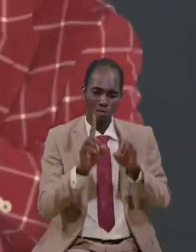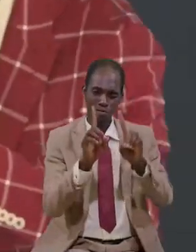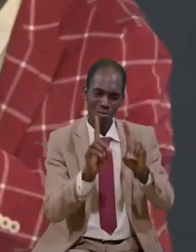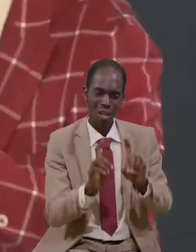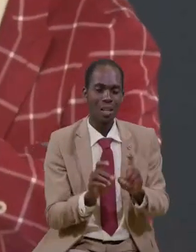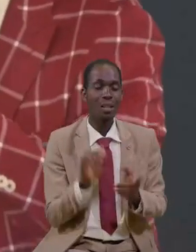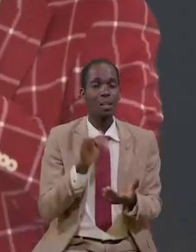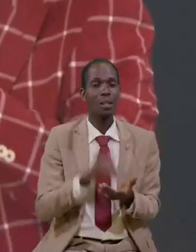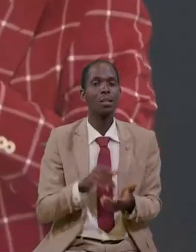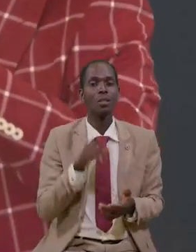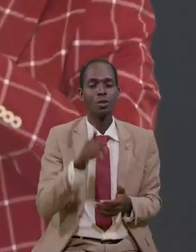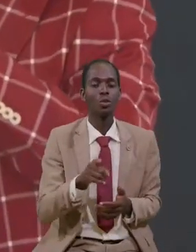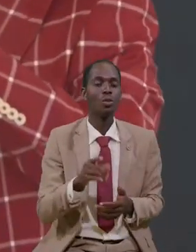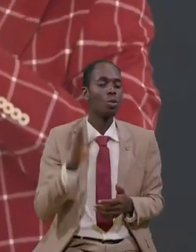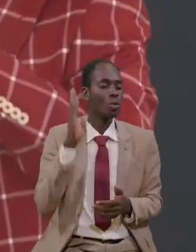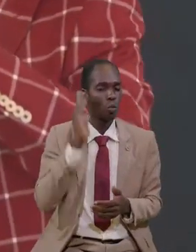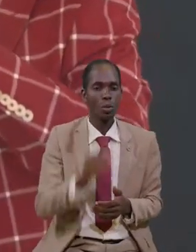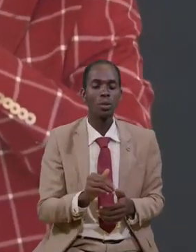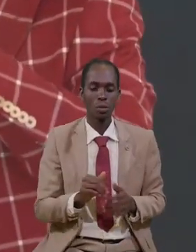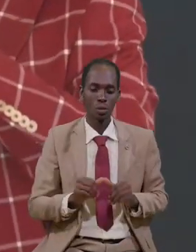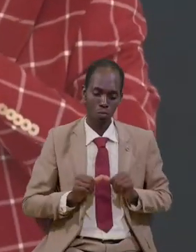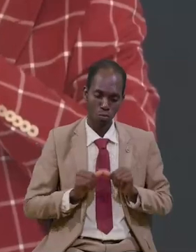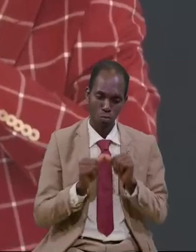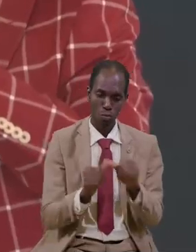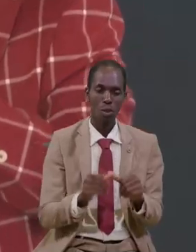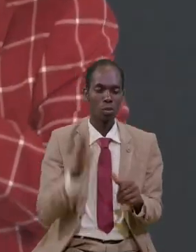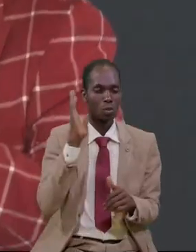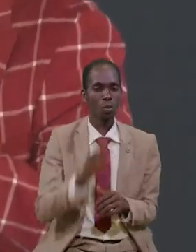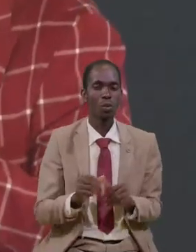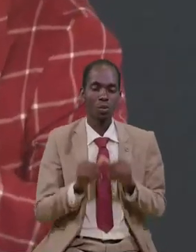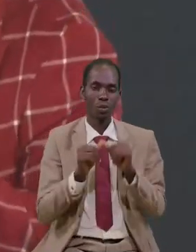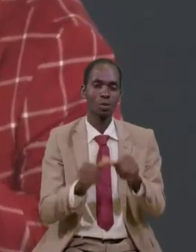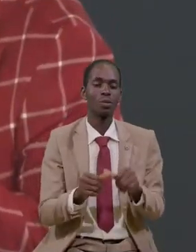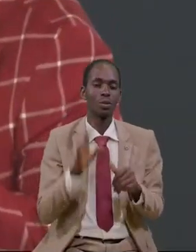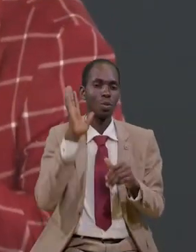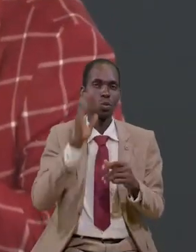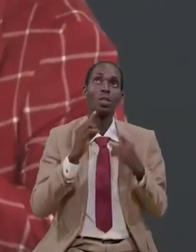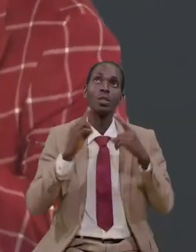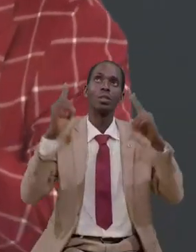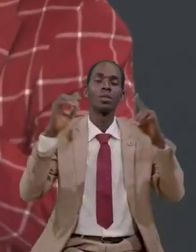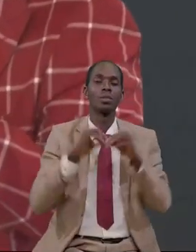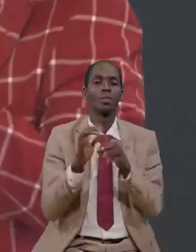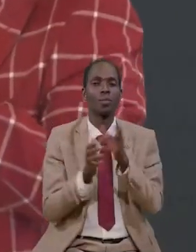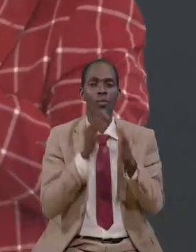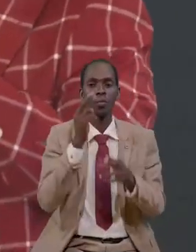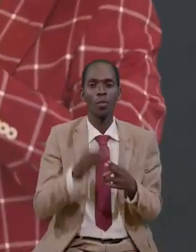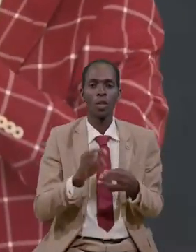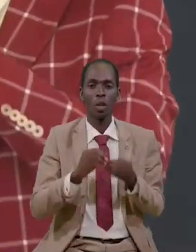essai, tu seras résilient et tu seras ferme et tu vas réaliser. Septièmement,